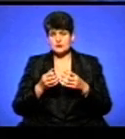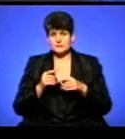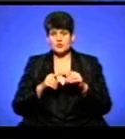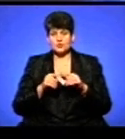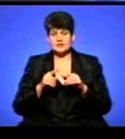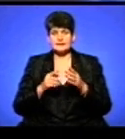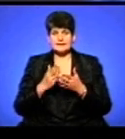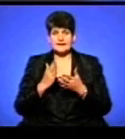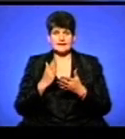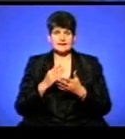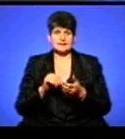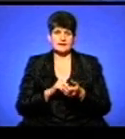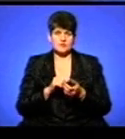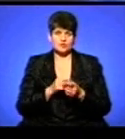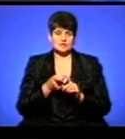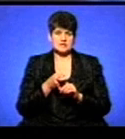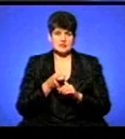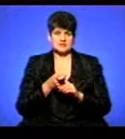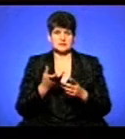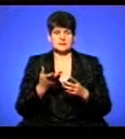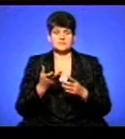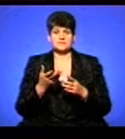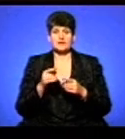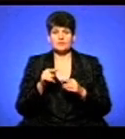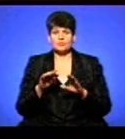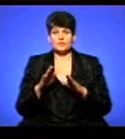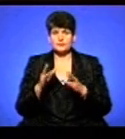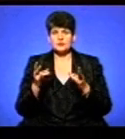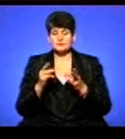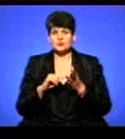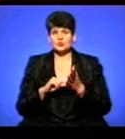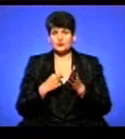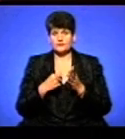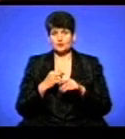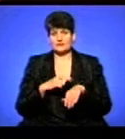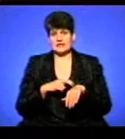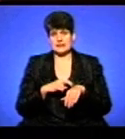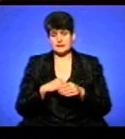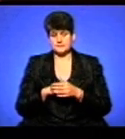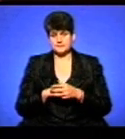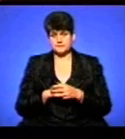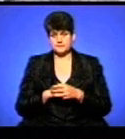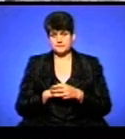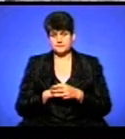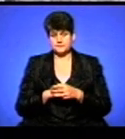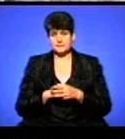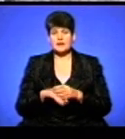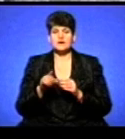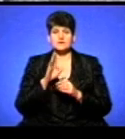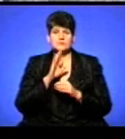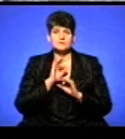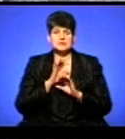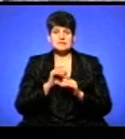є нарко- чи алкозалежні працездатного віку. В такому випадку потрібно довідку від лікаря. Людмила Сірбіненко розповіла,